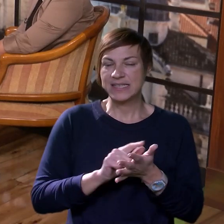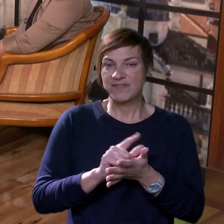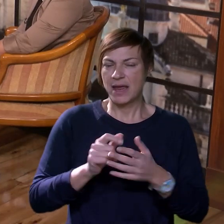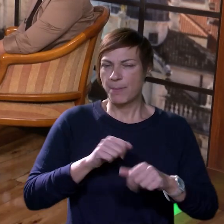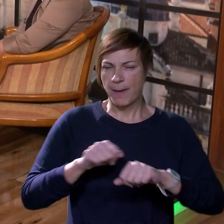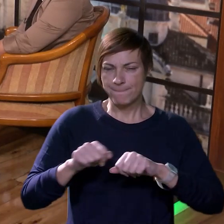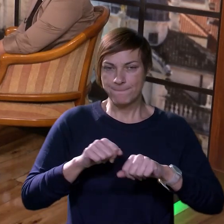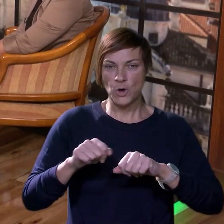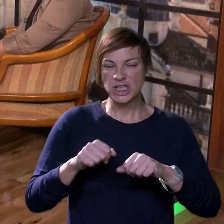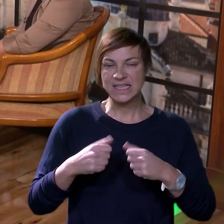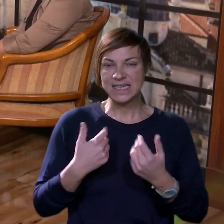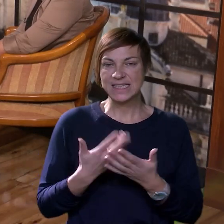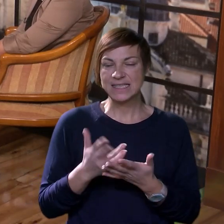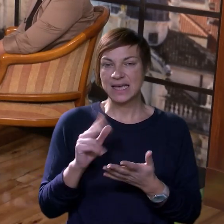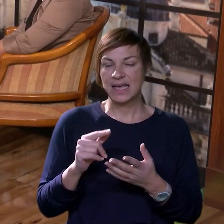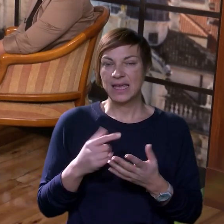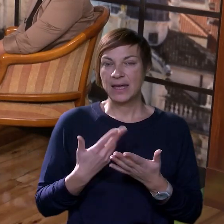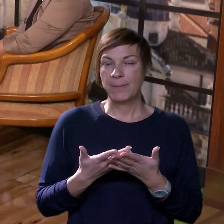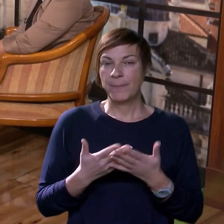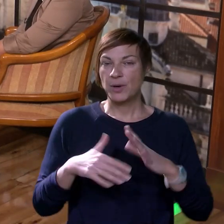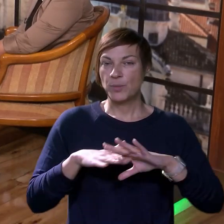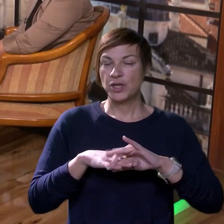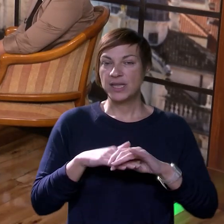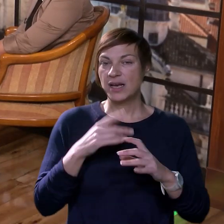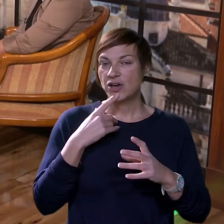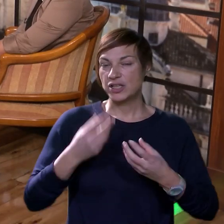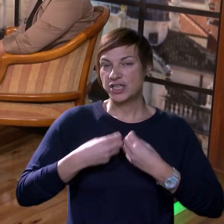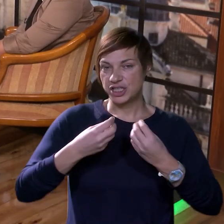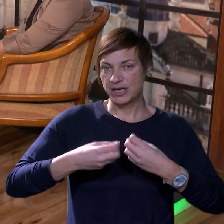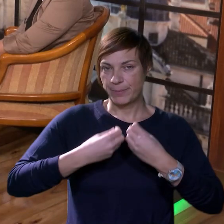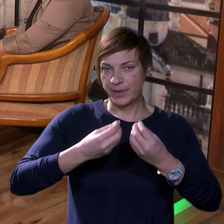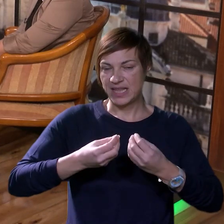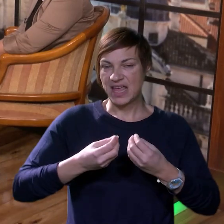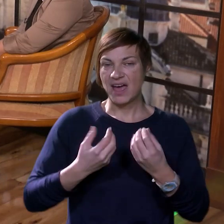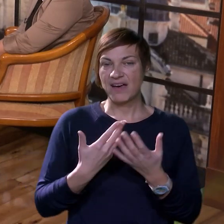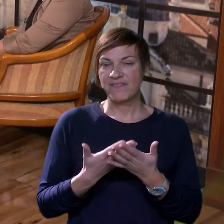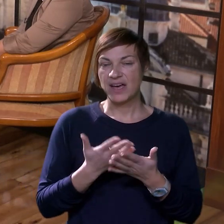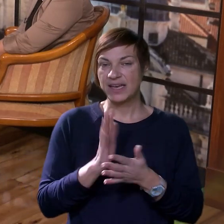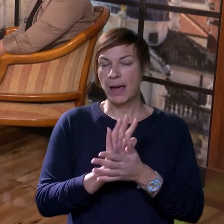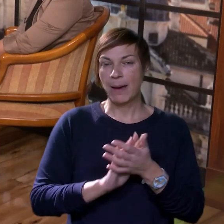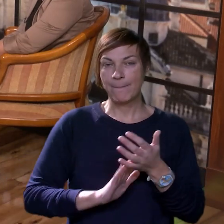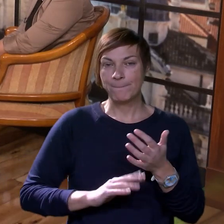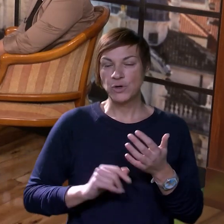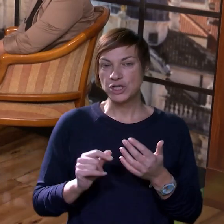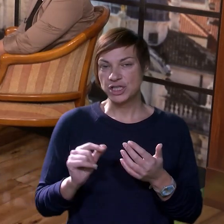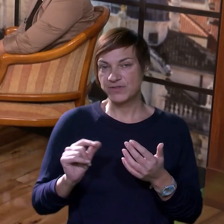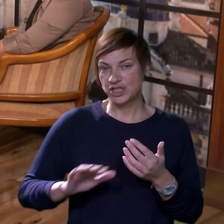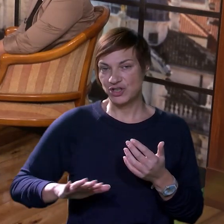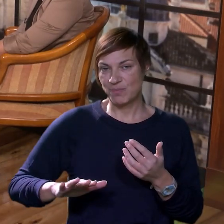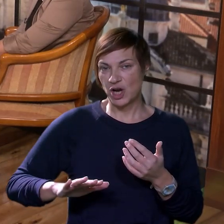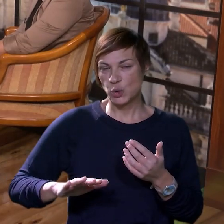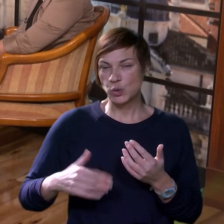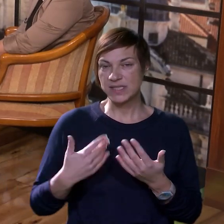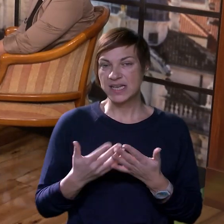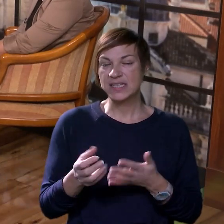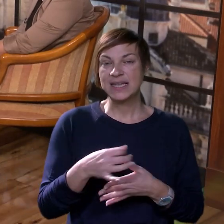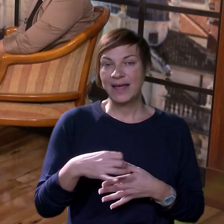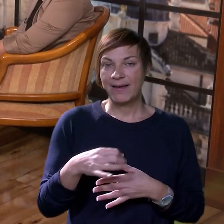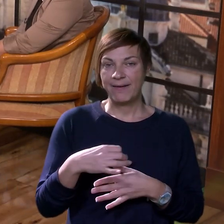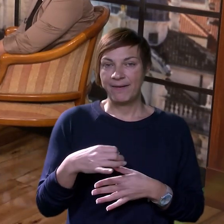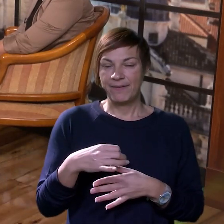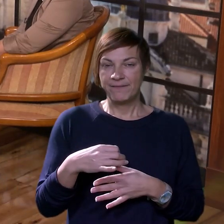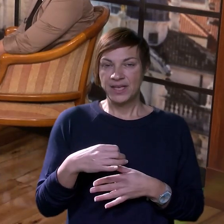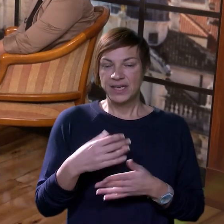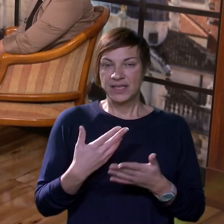vrijeme potresa. Tako da imamo isto našu djelatnicu koja drži predavanja, počevši od malog uzrasta, od